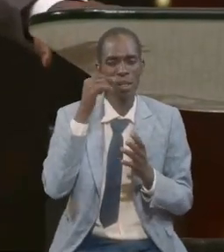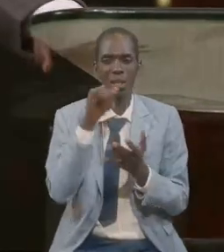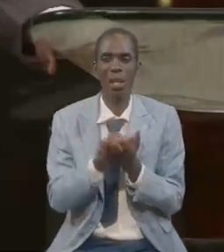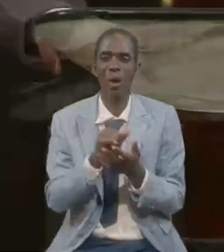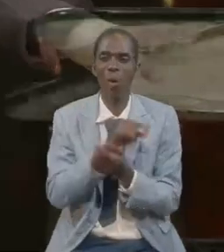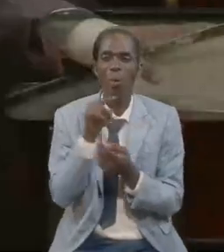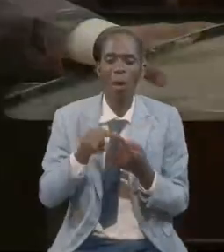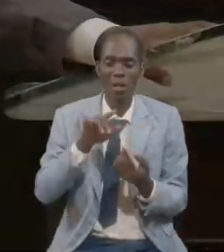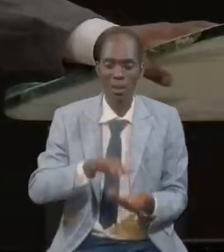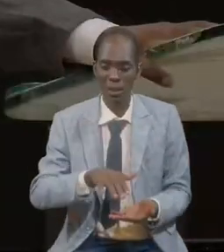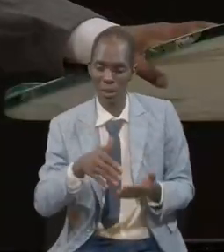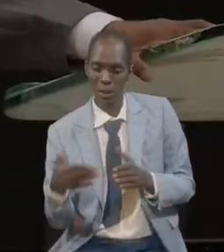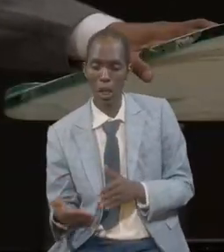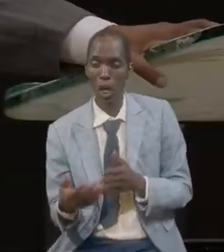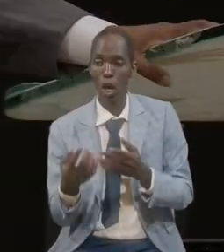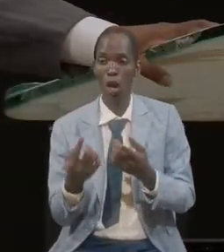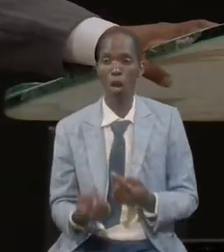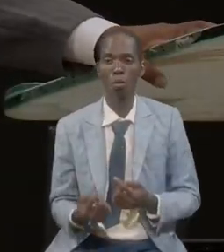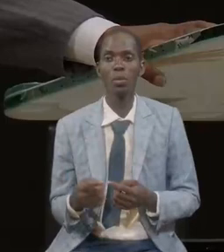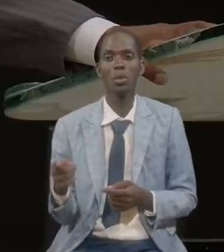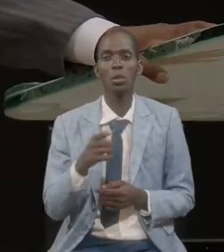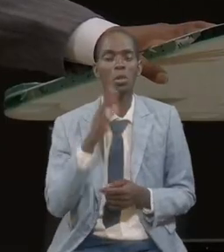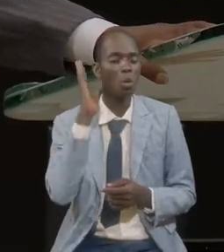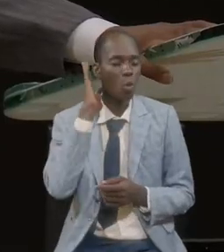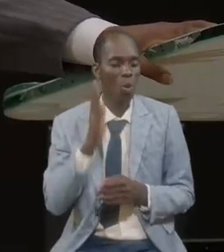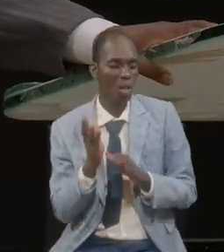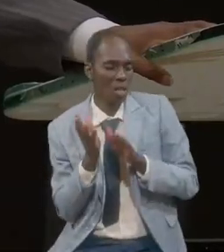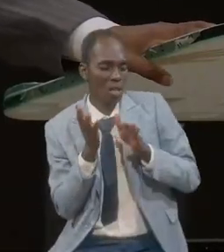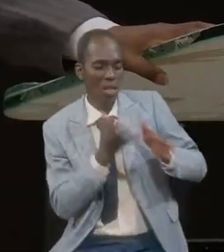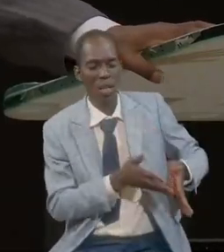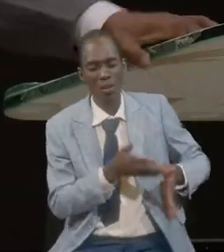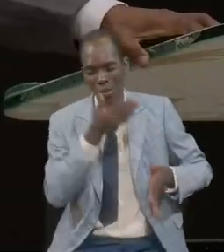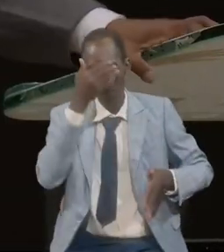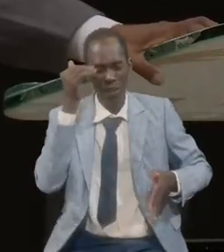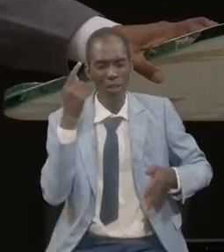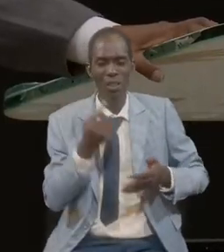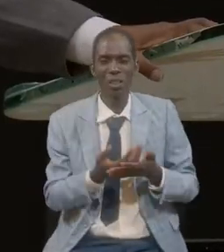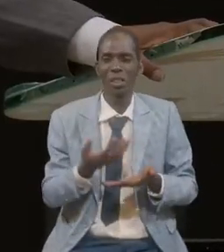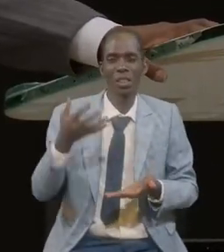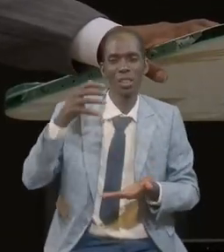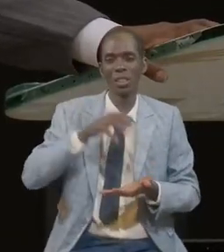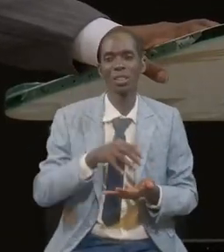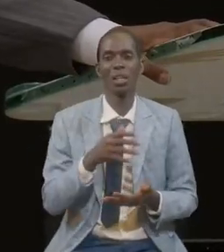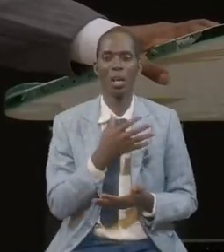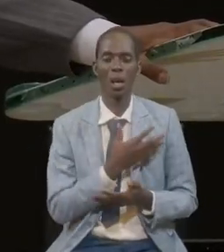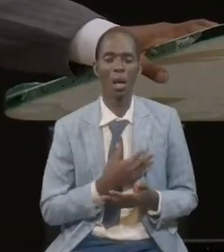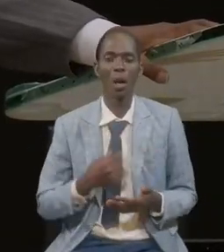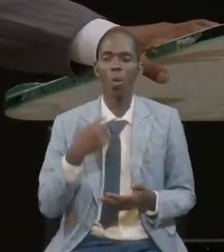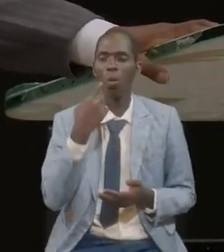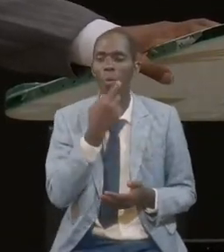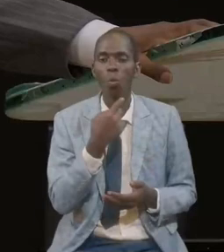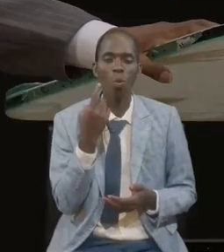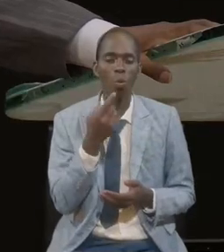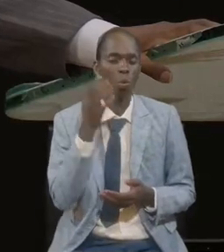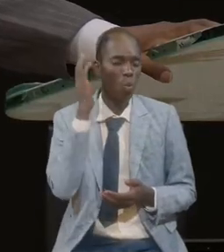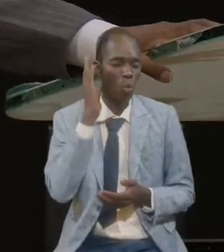à la porte, il va abandonner ses richesses soudainement. Et à qui appartiendra